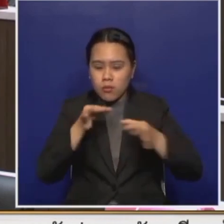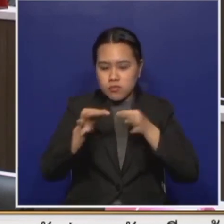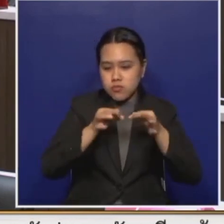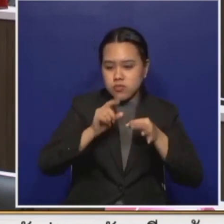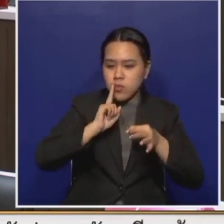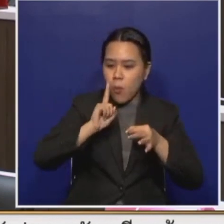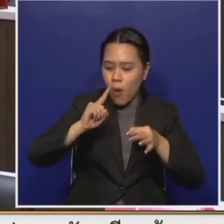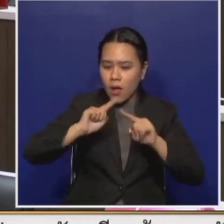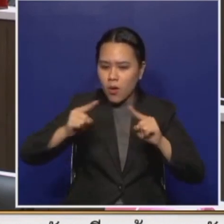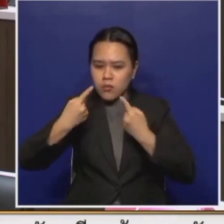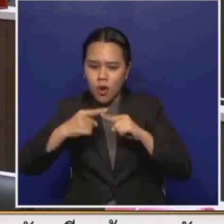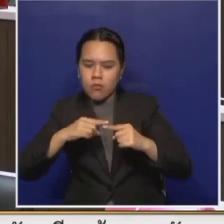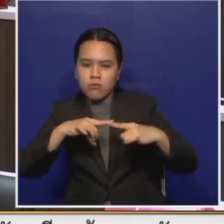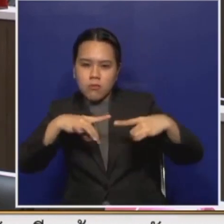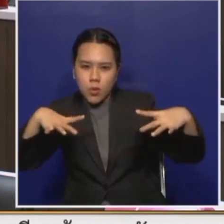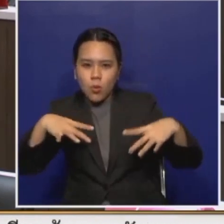ทาท่านครับ